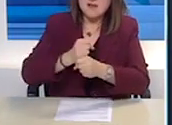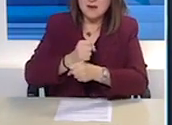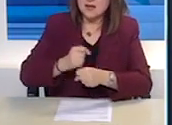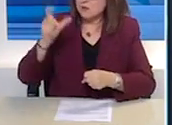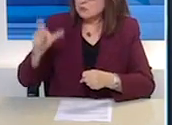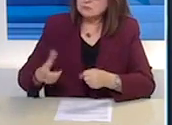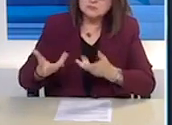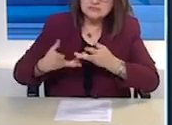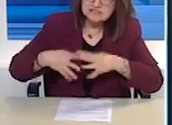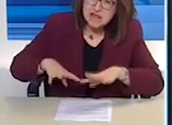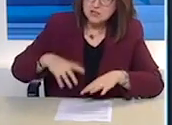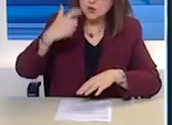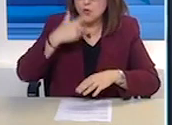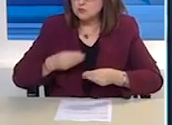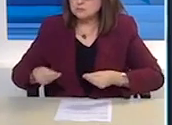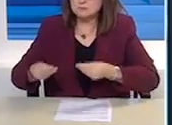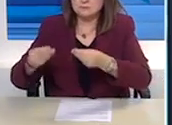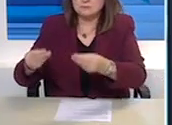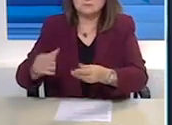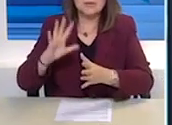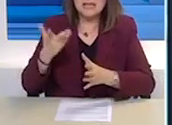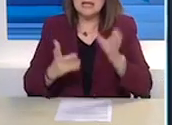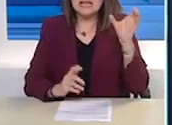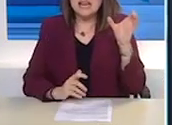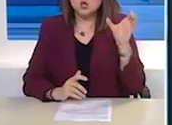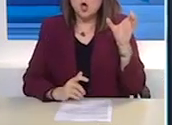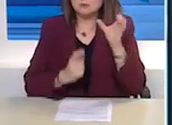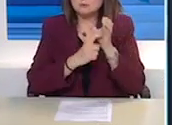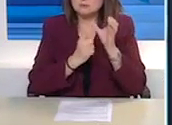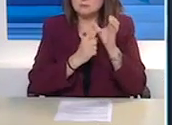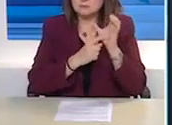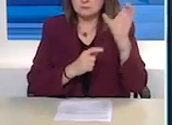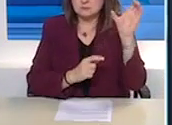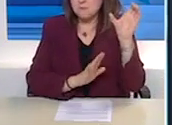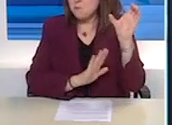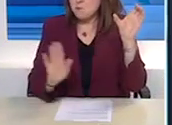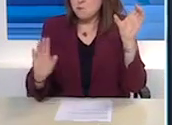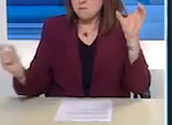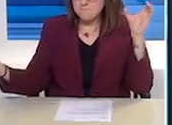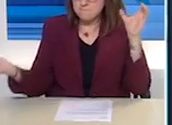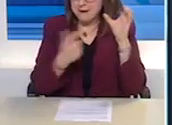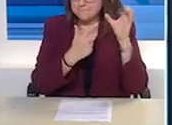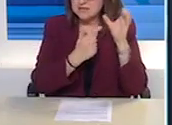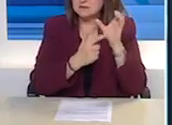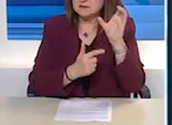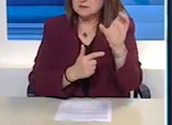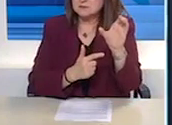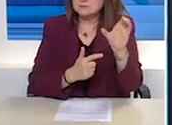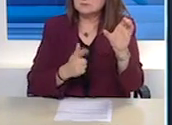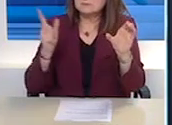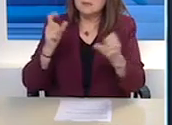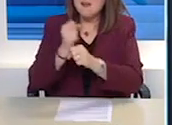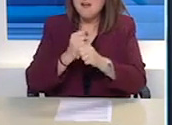του, επιδεικνύοντας μόνο το μήνυμα στο κινητό του. Περισσότερες λεπτομέρειες για αυτή την άειλη συνταγογράφηση βρίσκονται